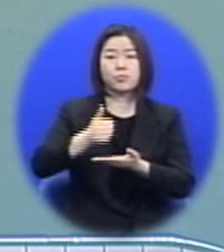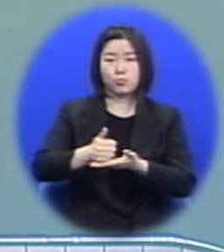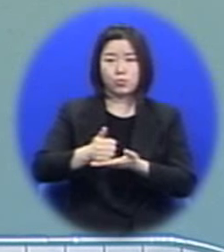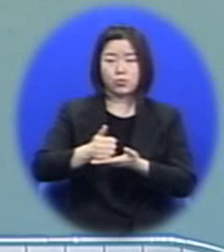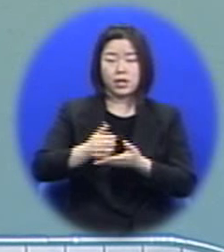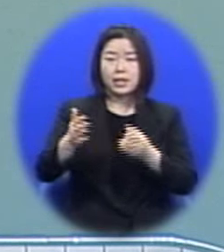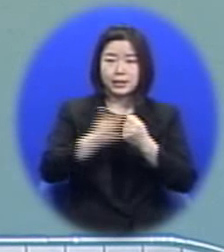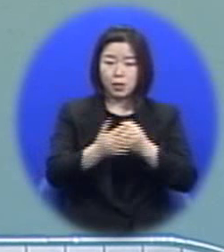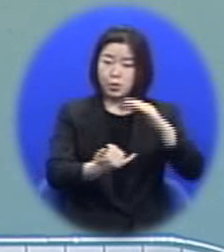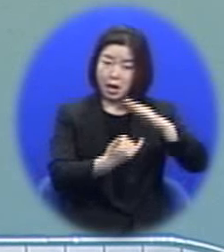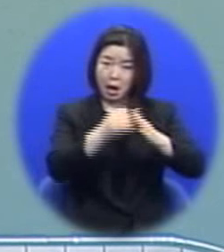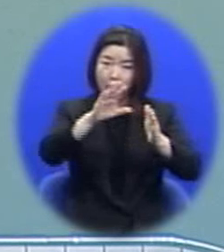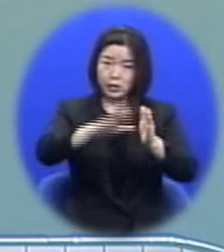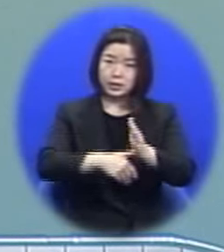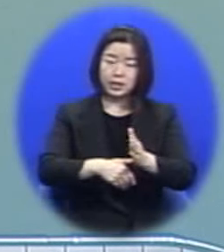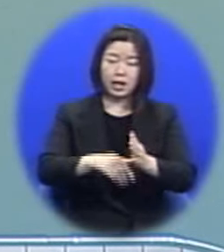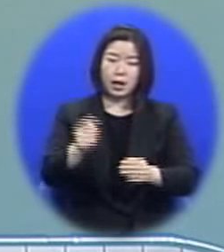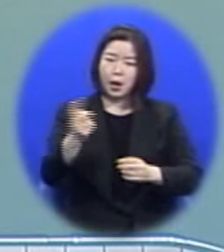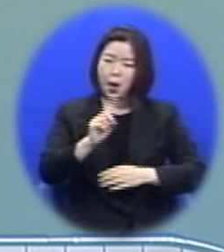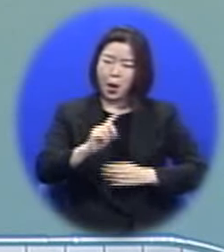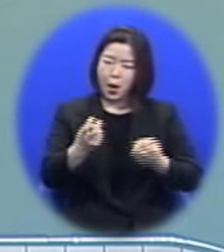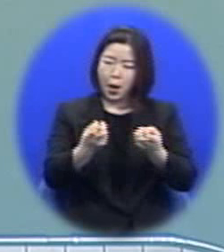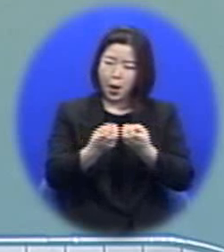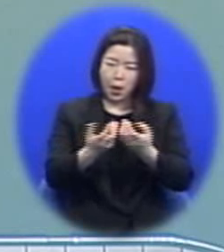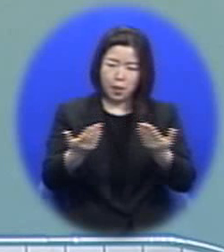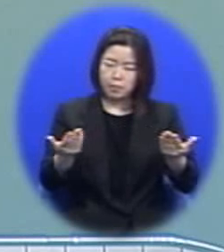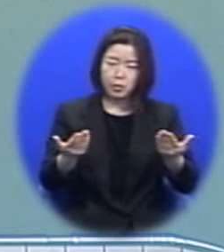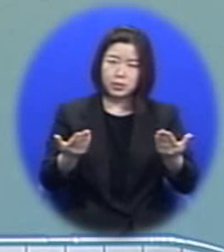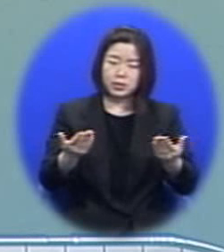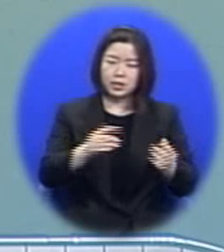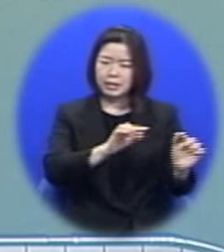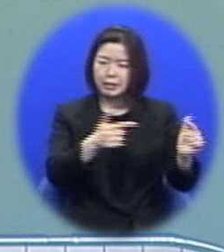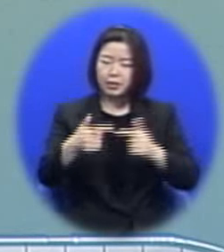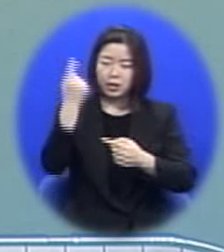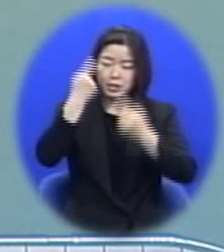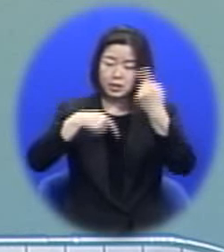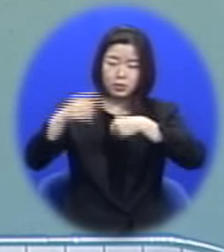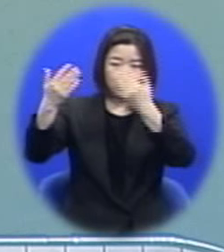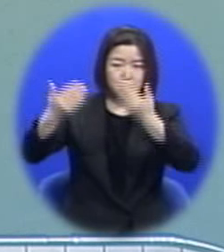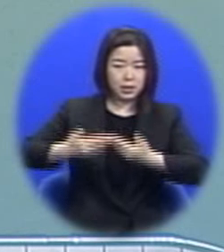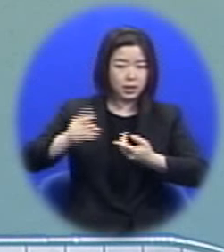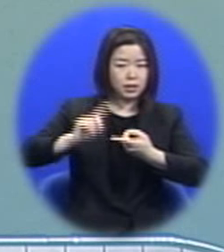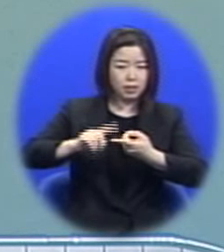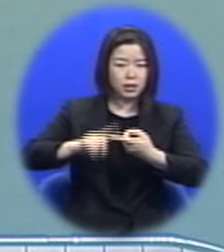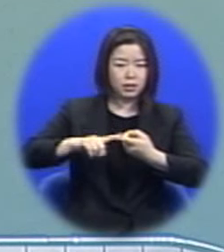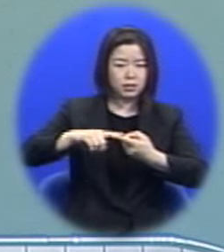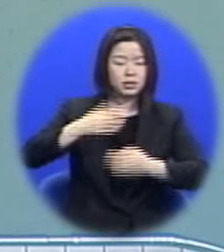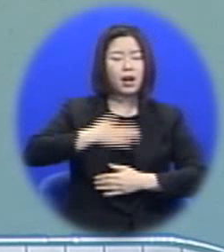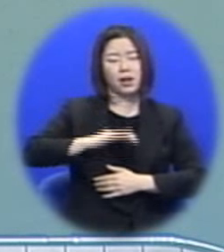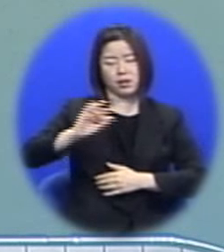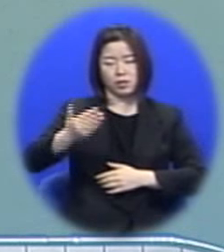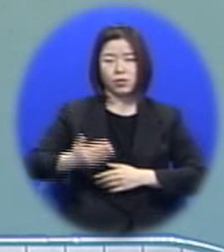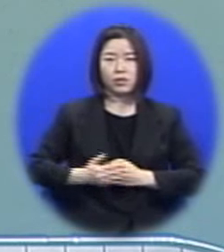어린 시절에 내가 어쩔 수 없이 그분으로부터 이런저런 상처를 받을 수밖에 없었던 것이라는.